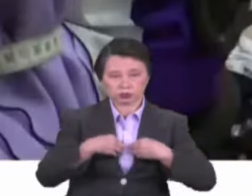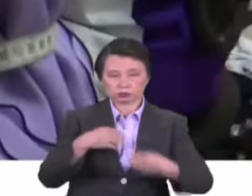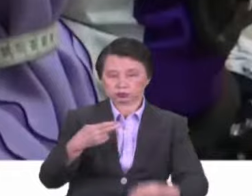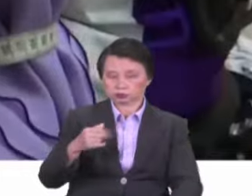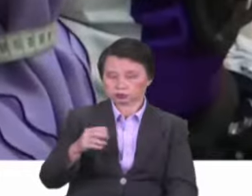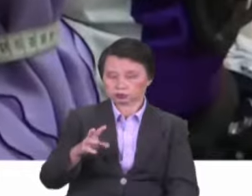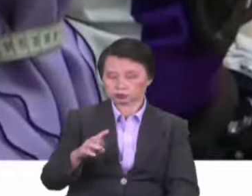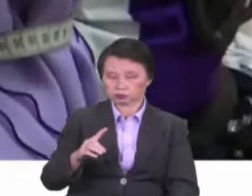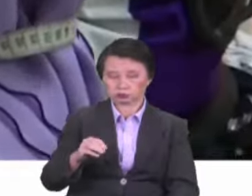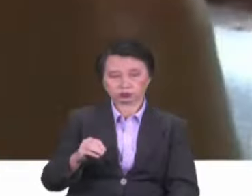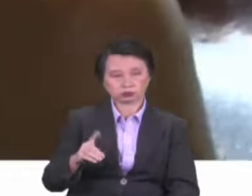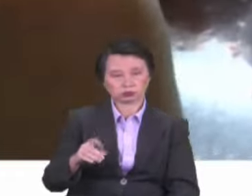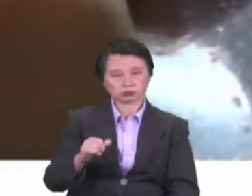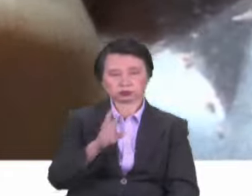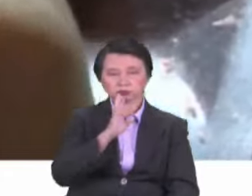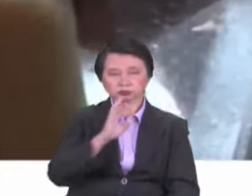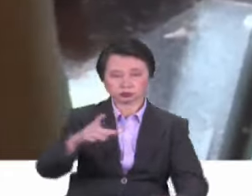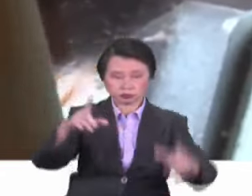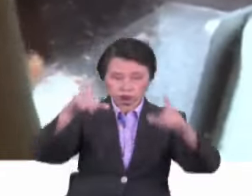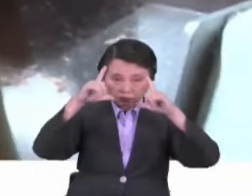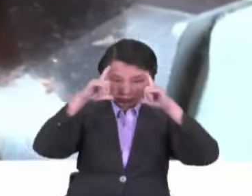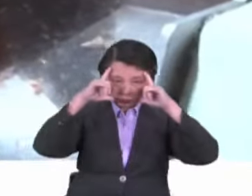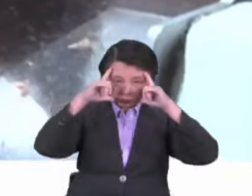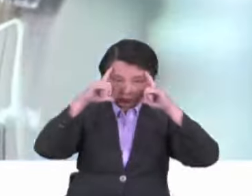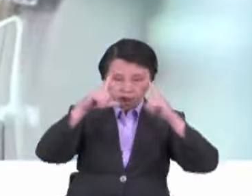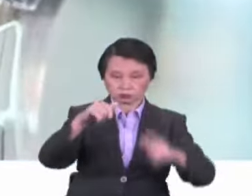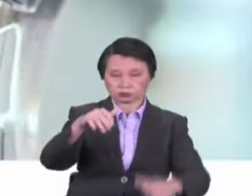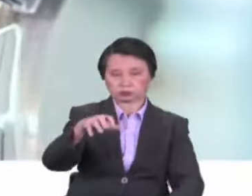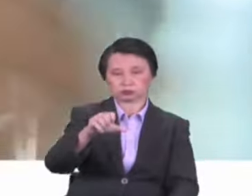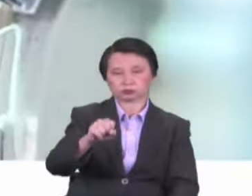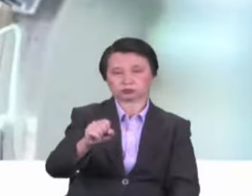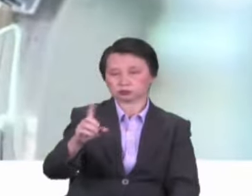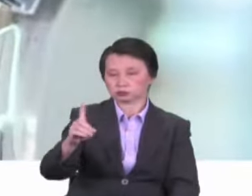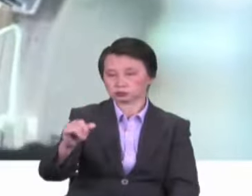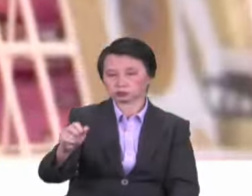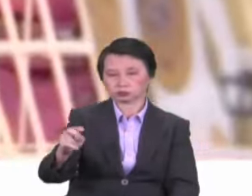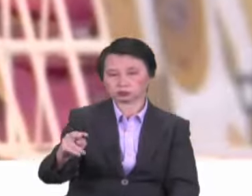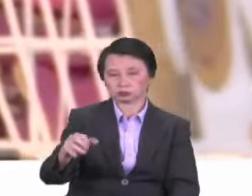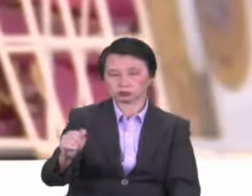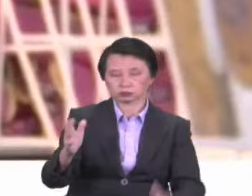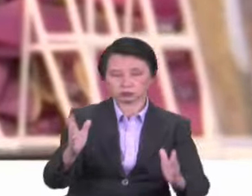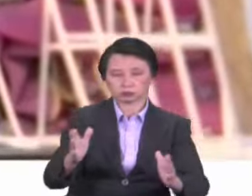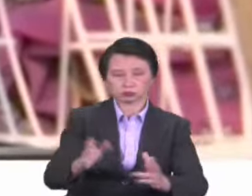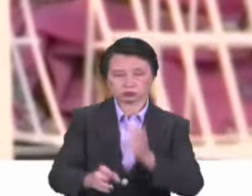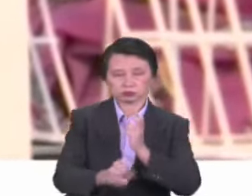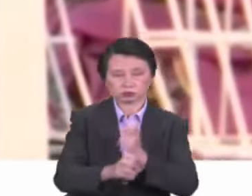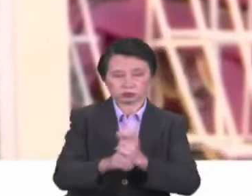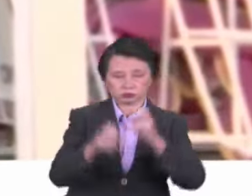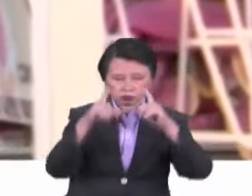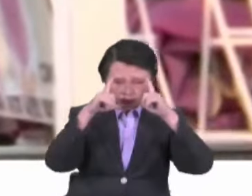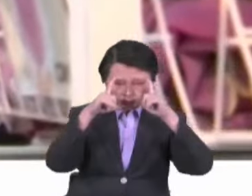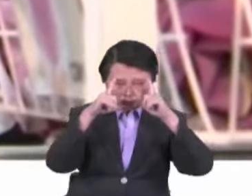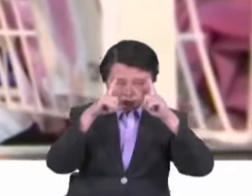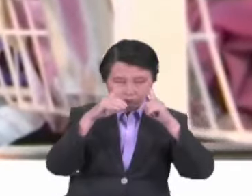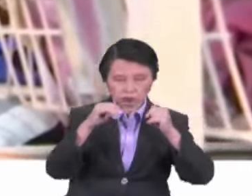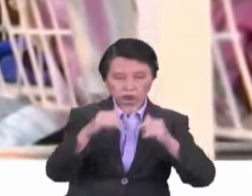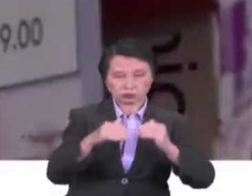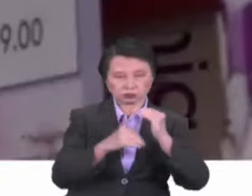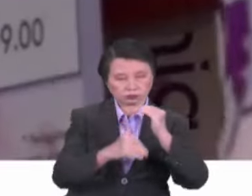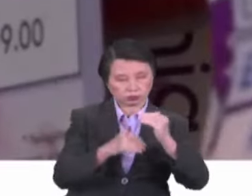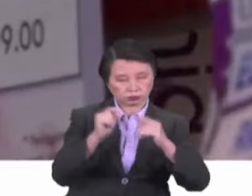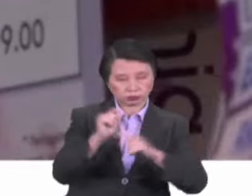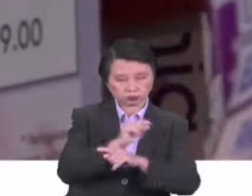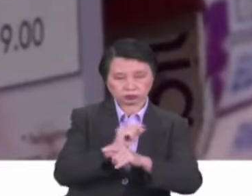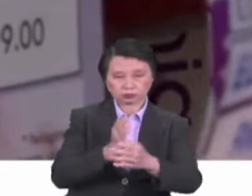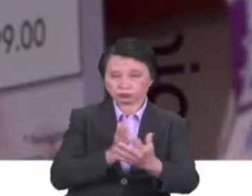yang mengusahakan tudung jenama Liz Dania. Tempoh PKP yang sukar menjadikannya menggunakan semaksimum mungkin